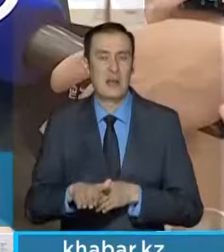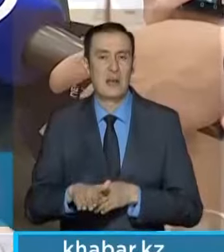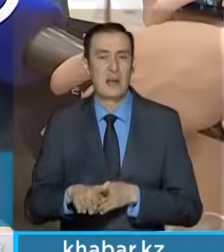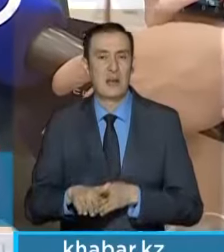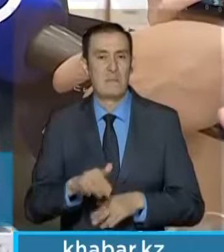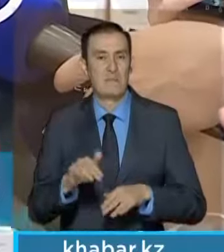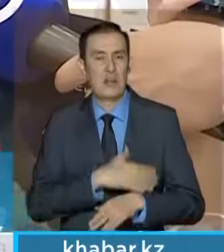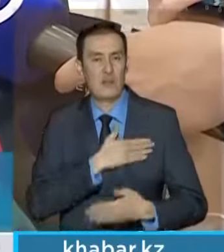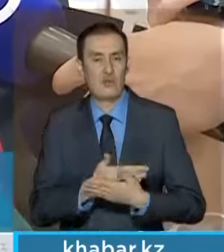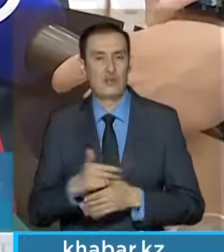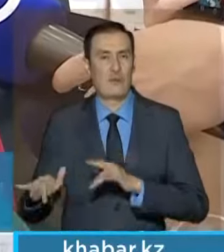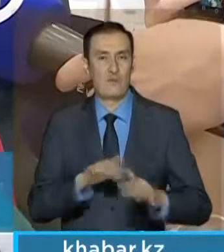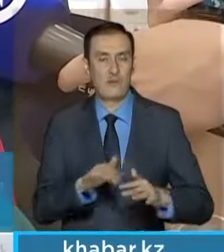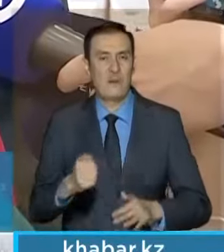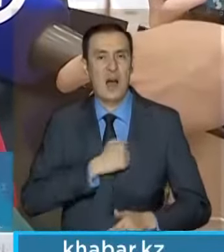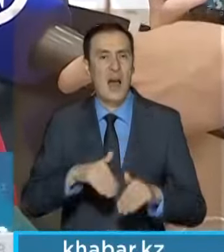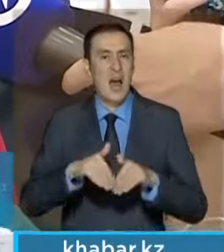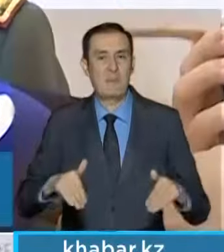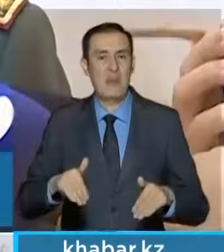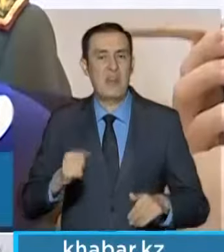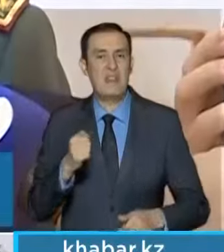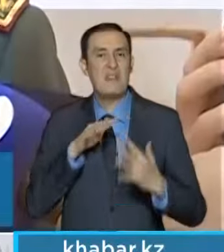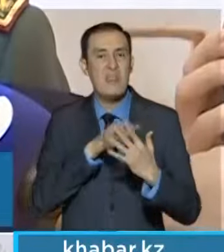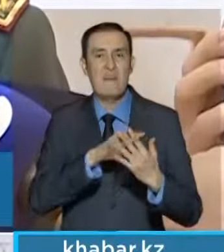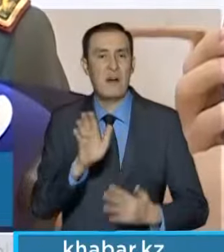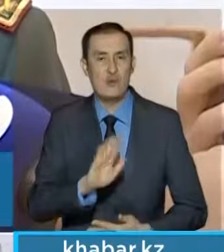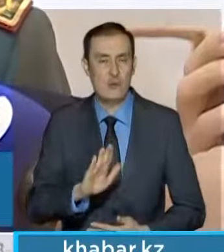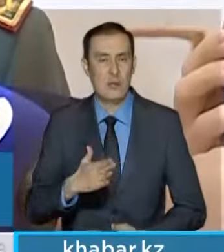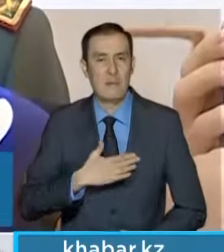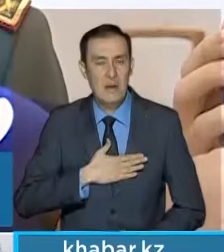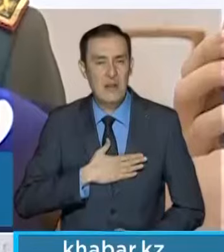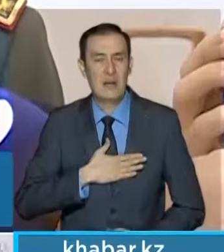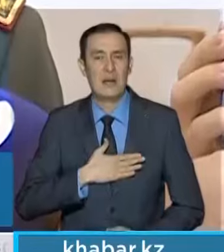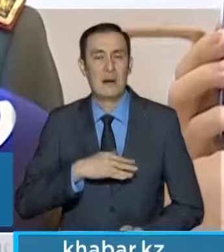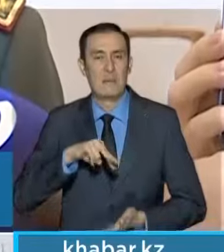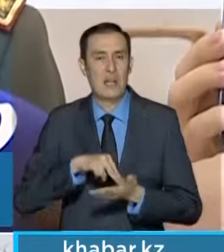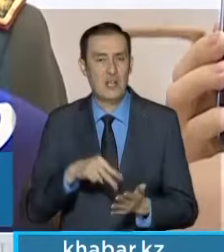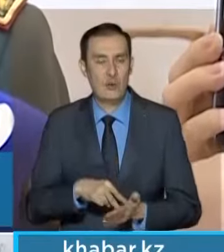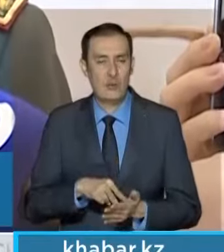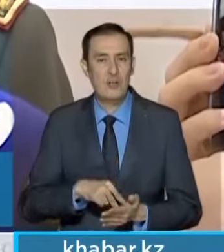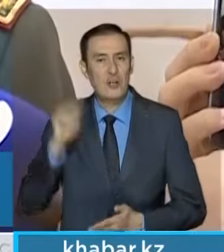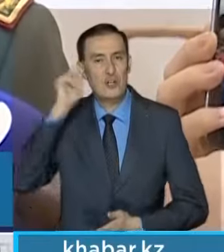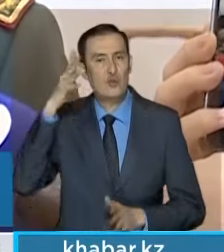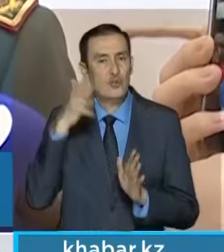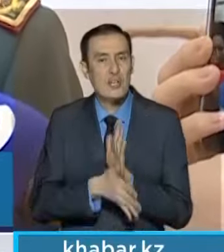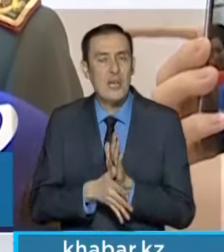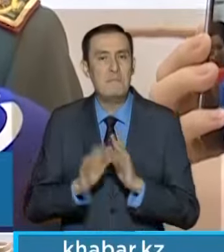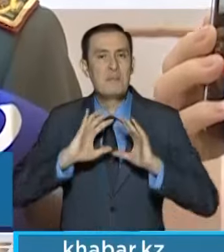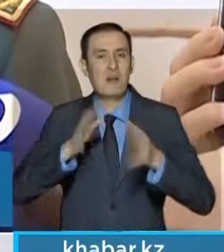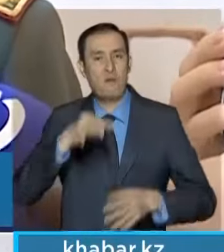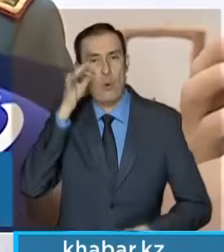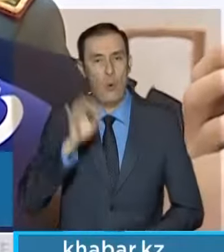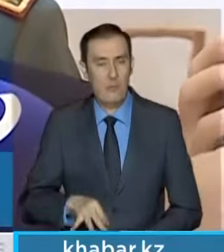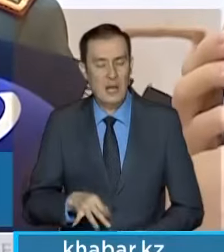функций и задач армия не учится воевать. Мы в первую очередь ставим перед собой задачу изучения мирового